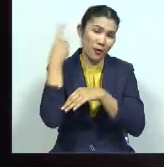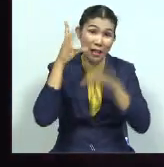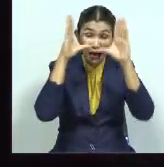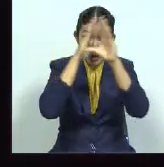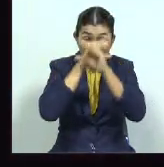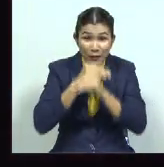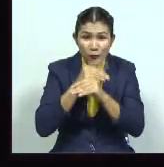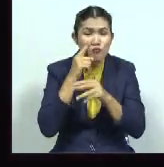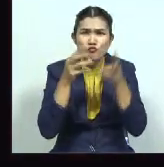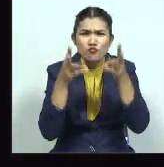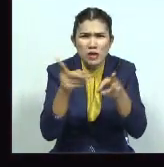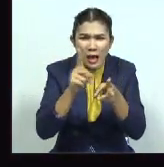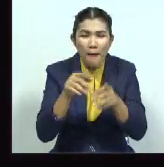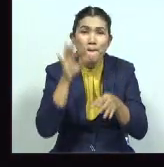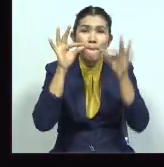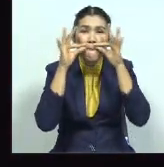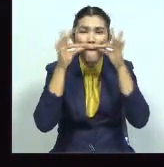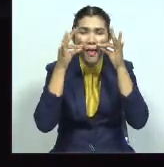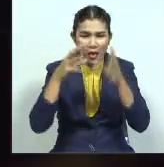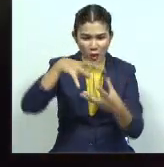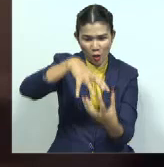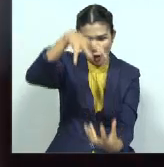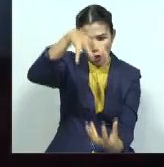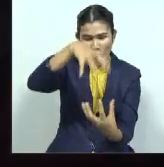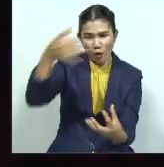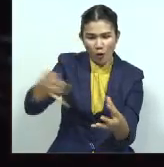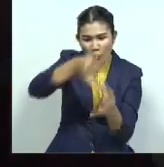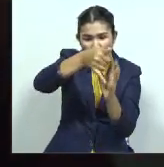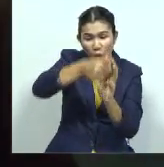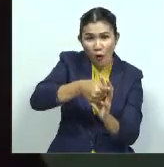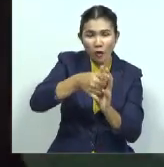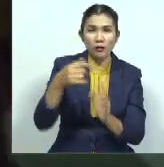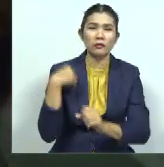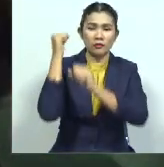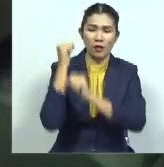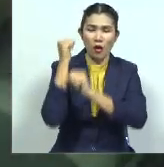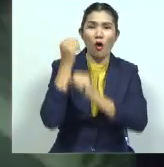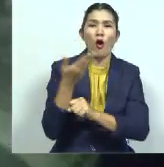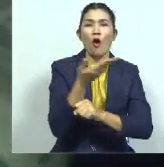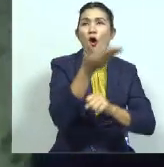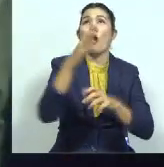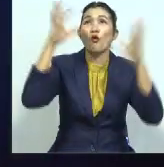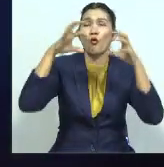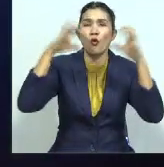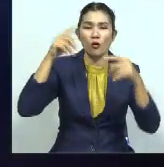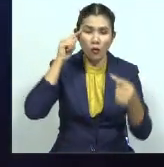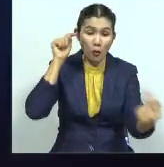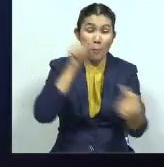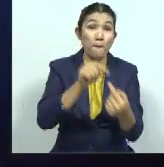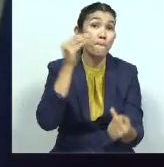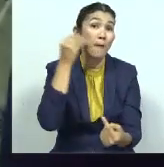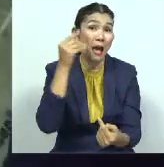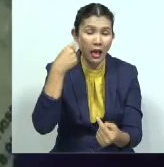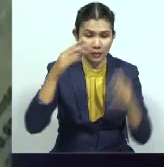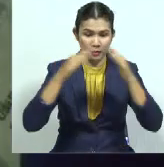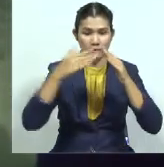ค่ะเขาใช้วิธีนำแมวเนี่ยมาใส่ในตะข้องเพื่อที่จะไปขอฝนรอบหมู่บ้านพอขบวนแห่ไปถึงบ้านของใครเจ้